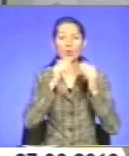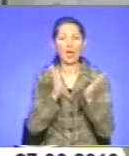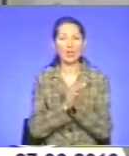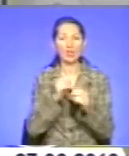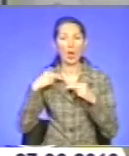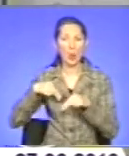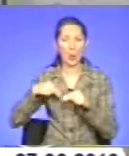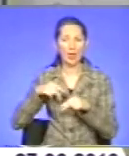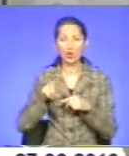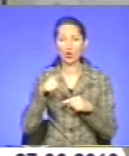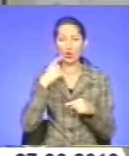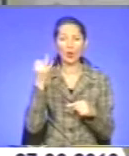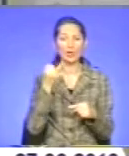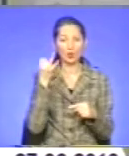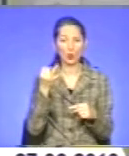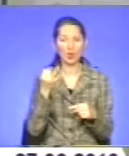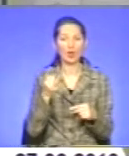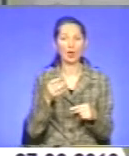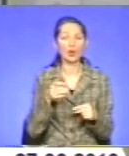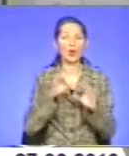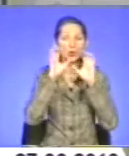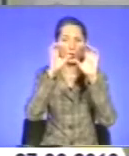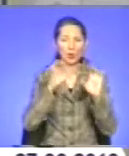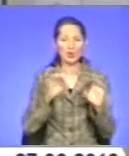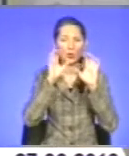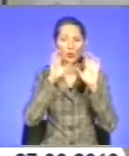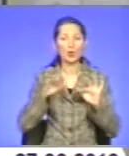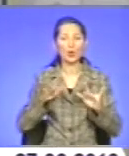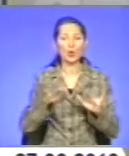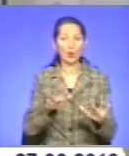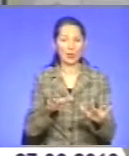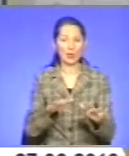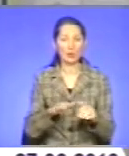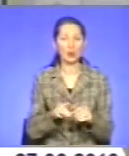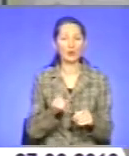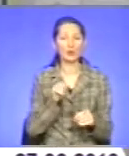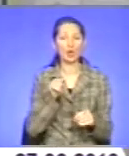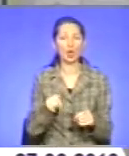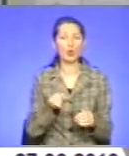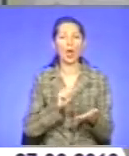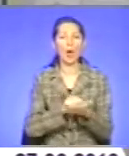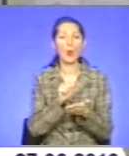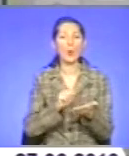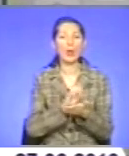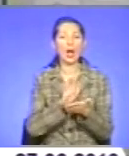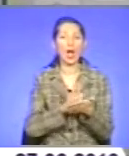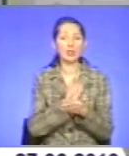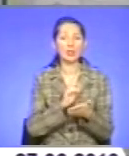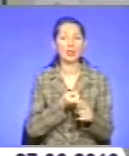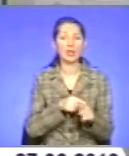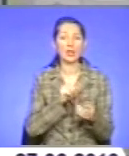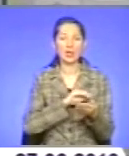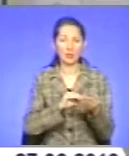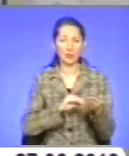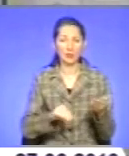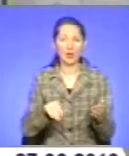української конституції, українського конституційного руху, конституційного процесу. Тут в публікаціях і зазначено про